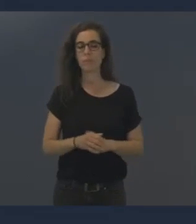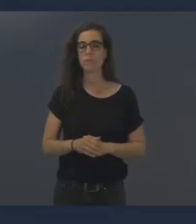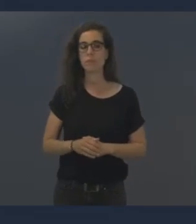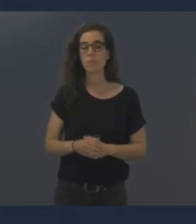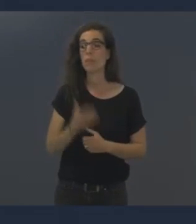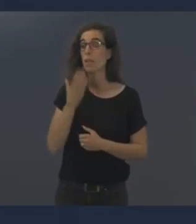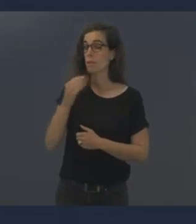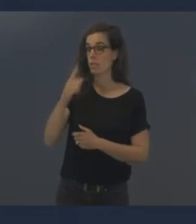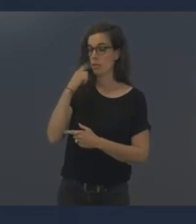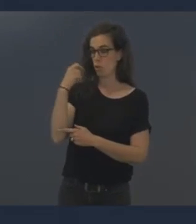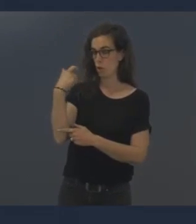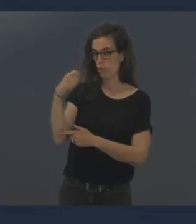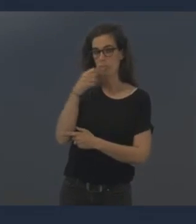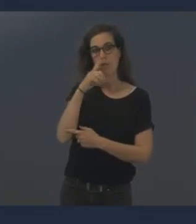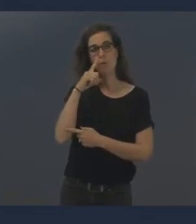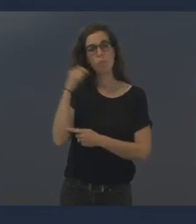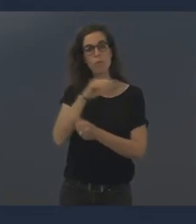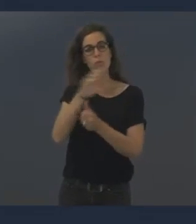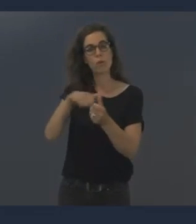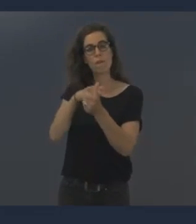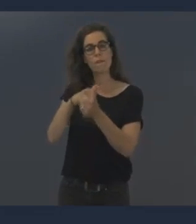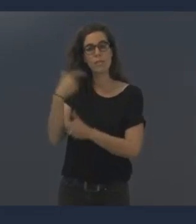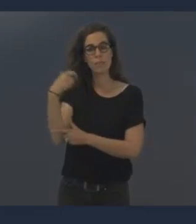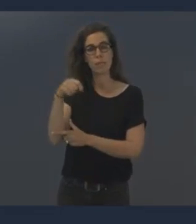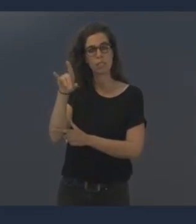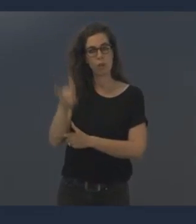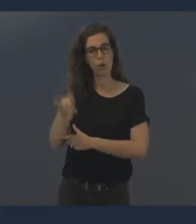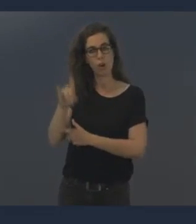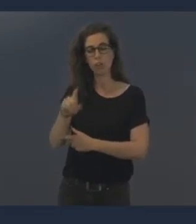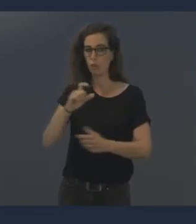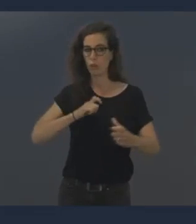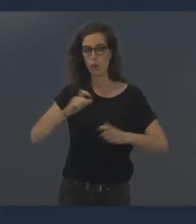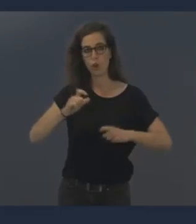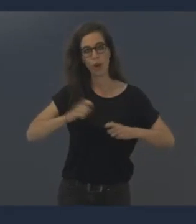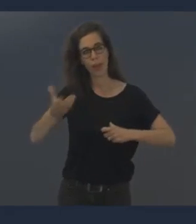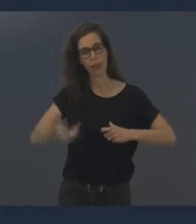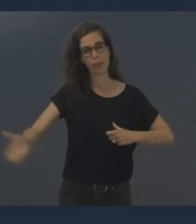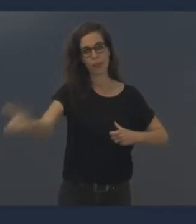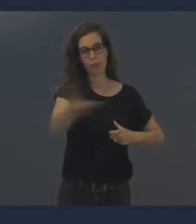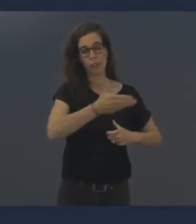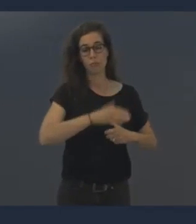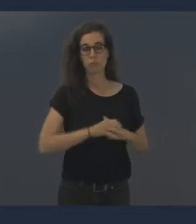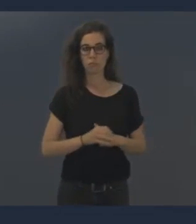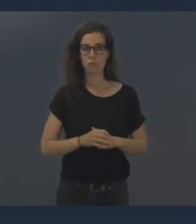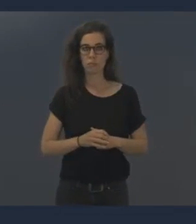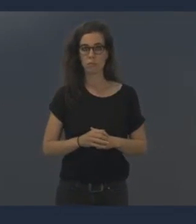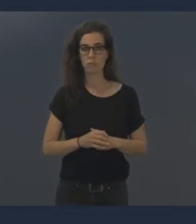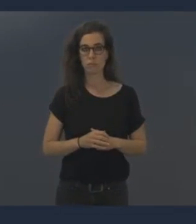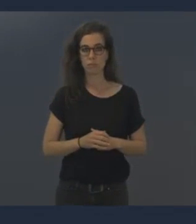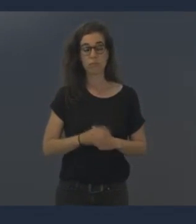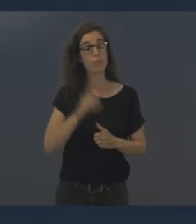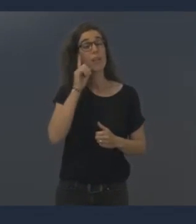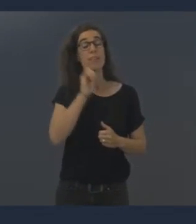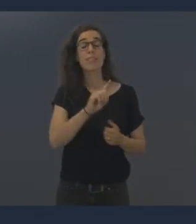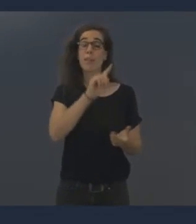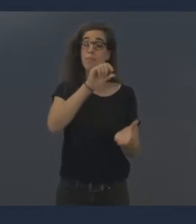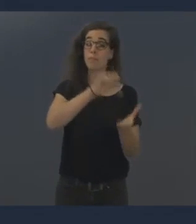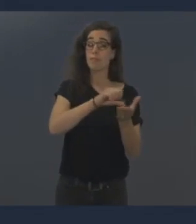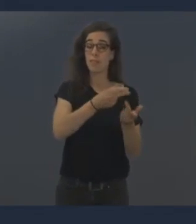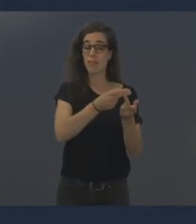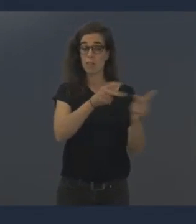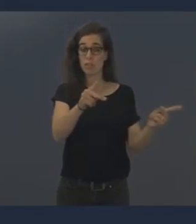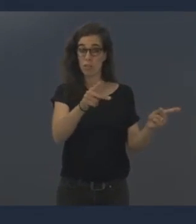Président, Monsieur le Vice-président Hortefeux, mes chers collègues, nous sommes favorables à la redynamisation des bourgs-centres qui se